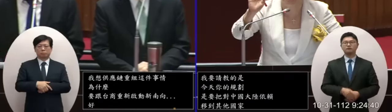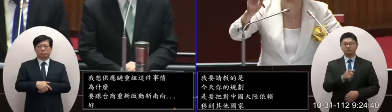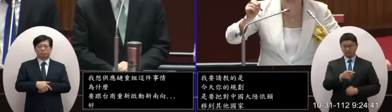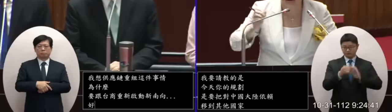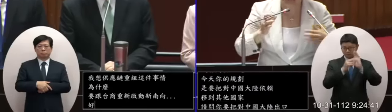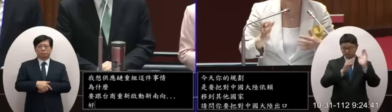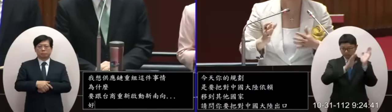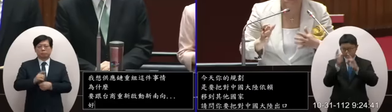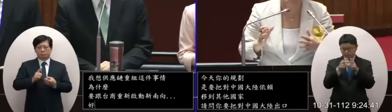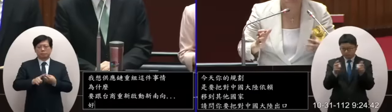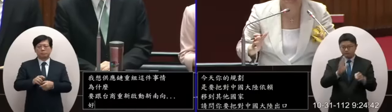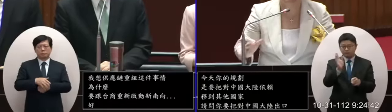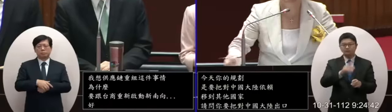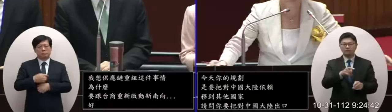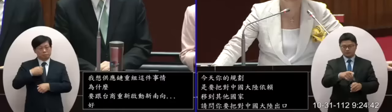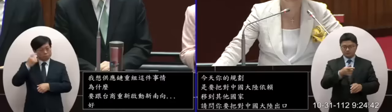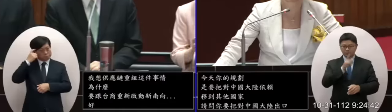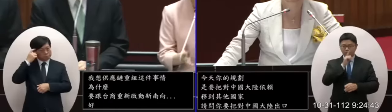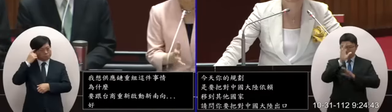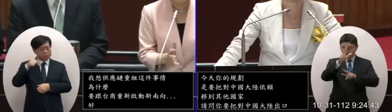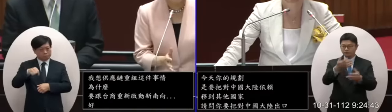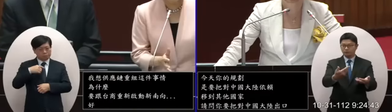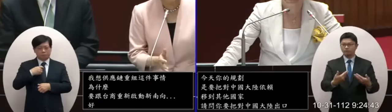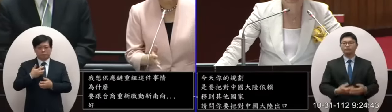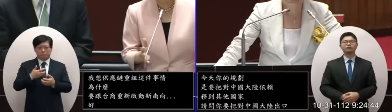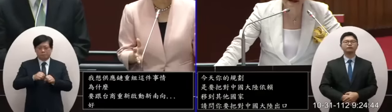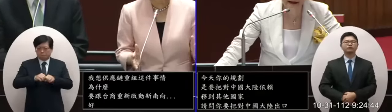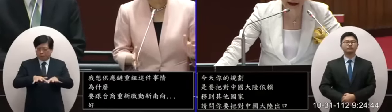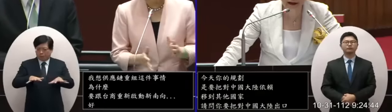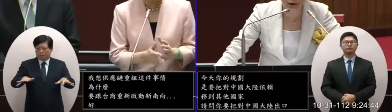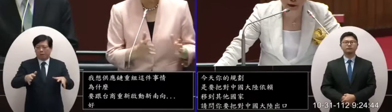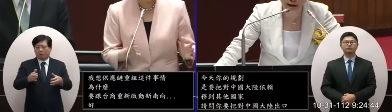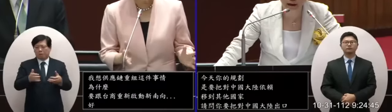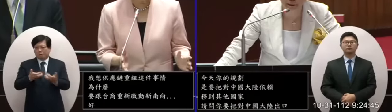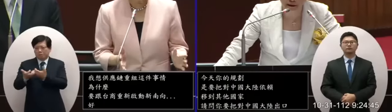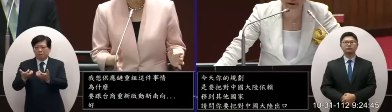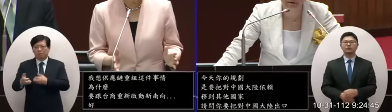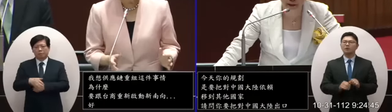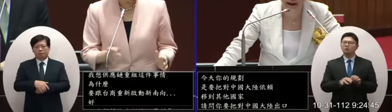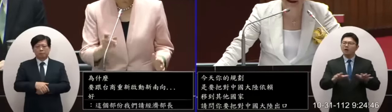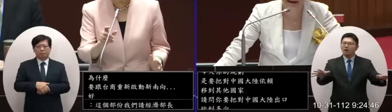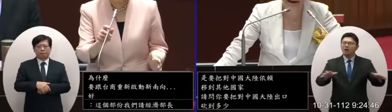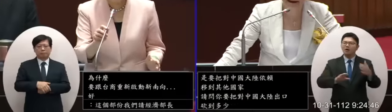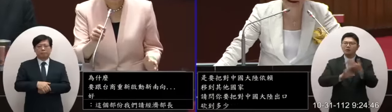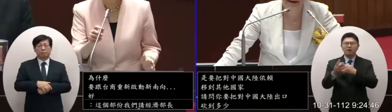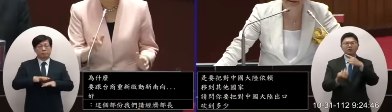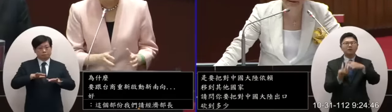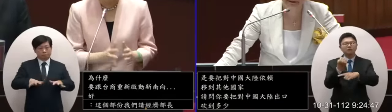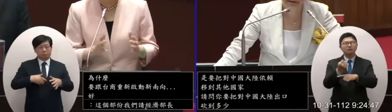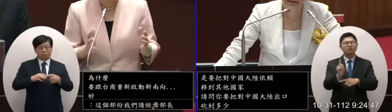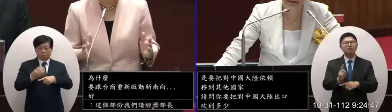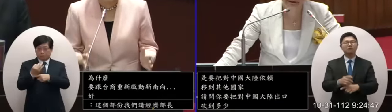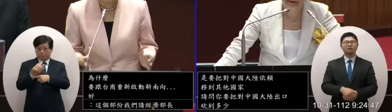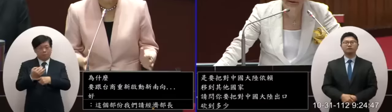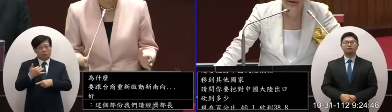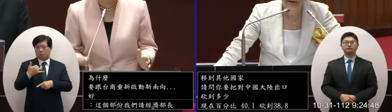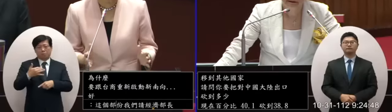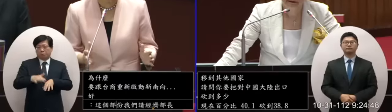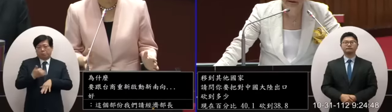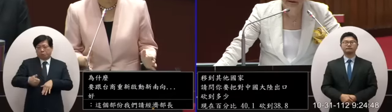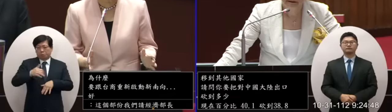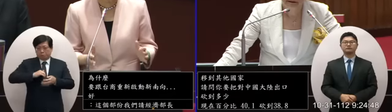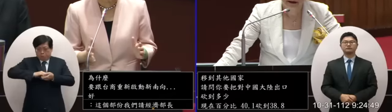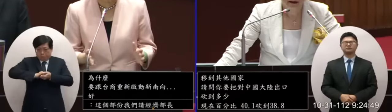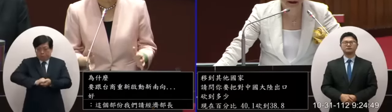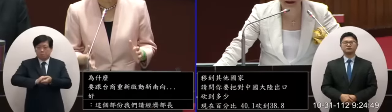词，好不好？我们很务实的。 我想。分散哈，那对 分散多少百分比？ 哎，分散对，我们没有在现在